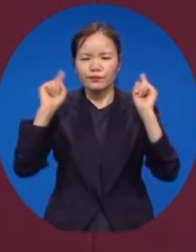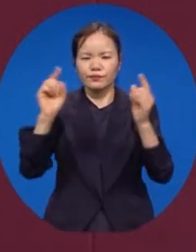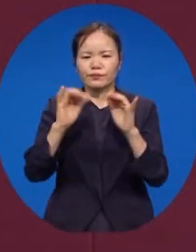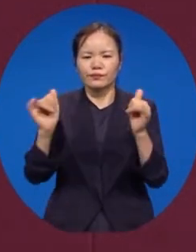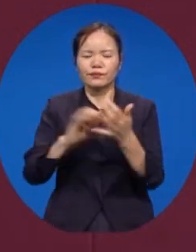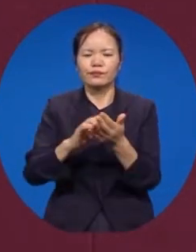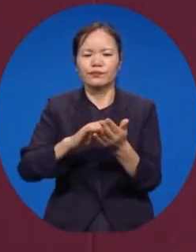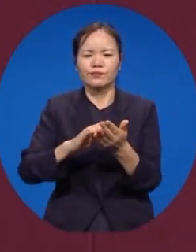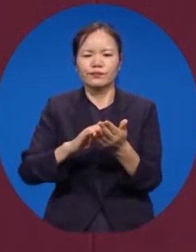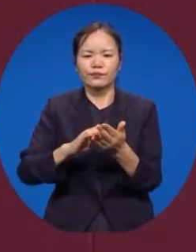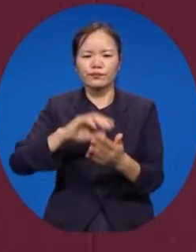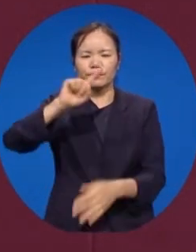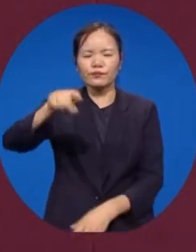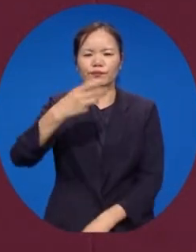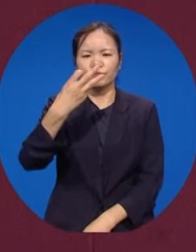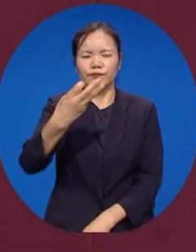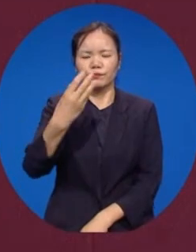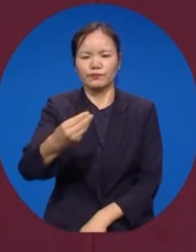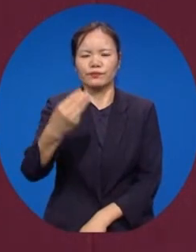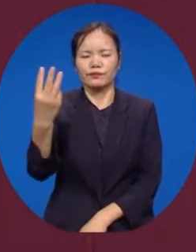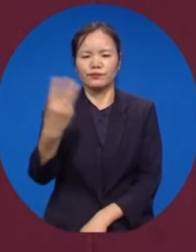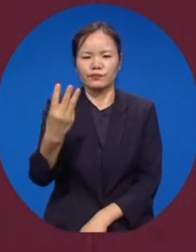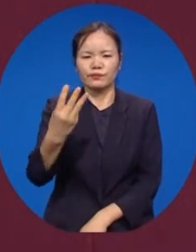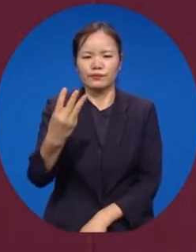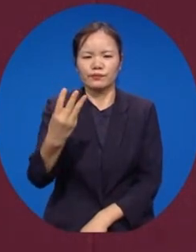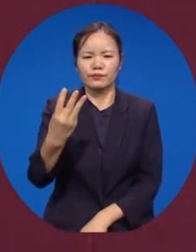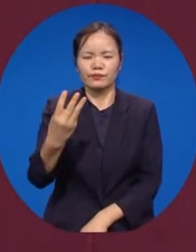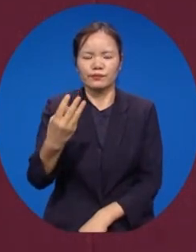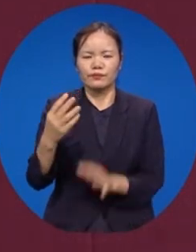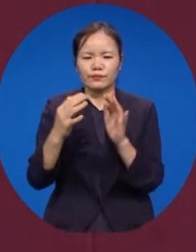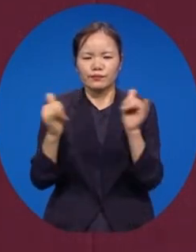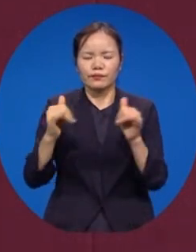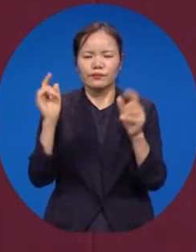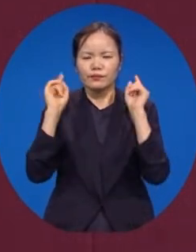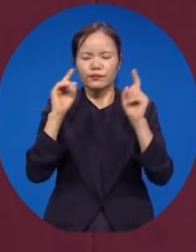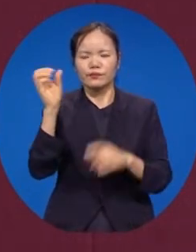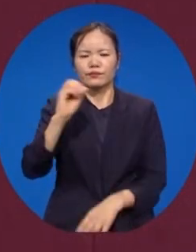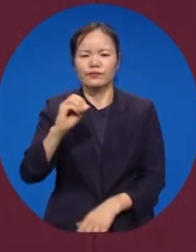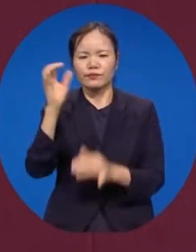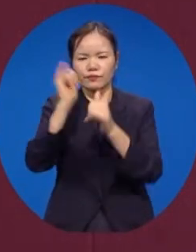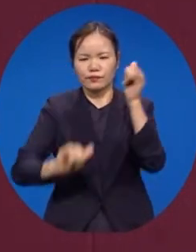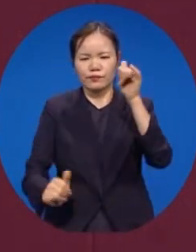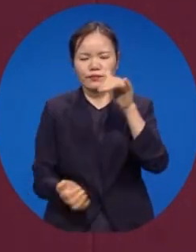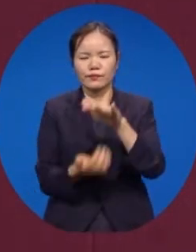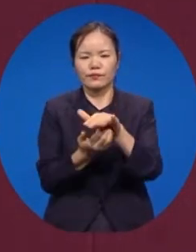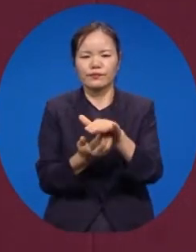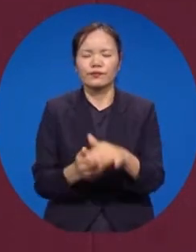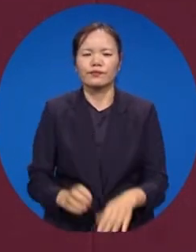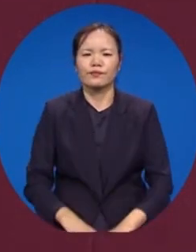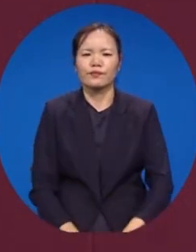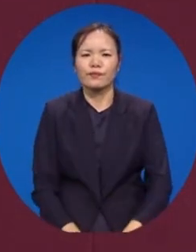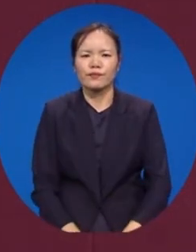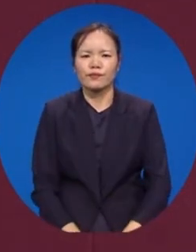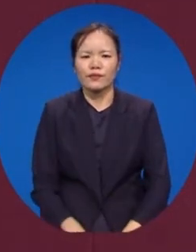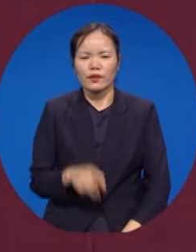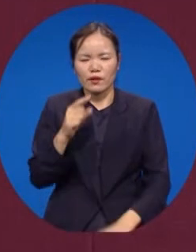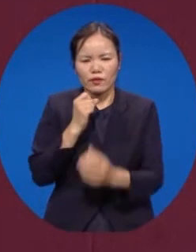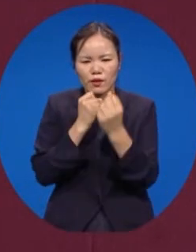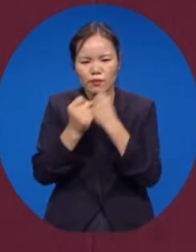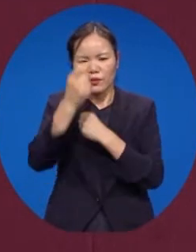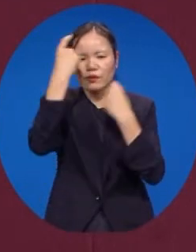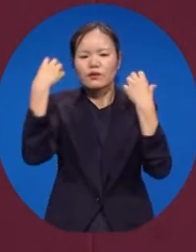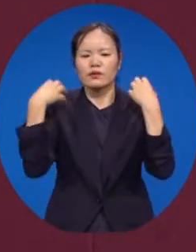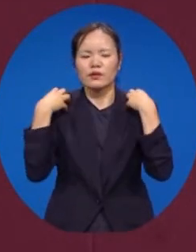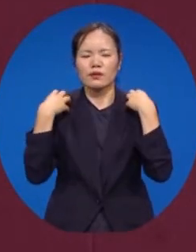무려 113만 8천 명, 실업률은 역대 최고입니다. 그럼에도 불구하고